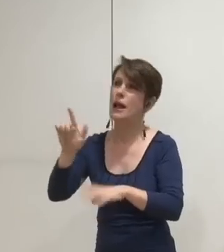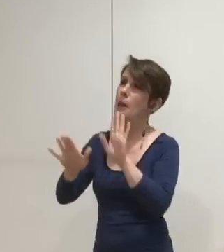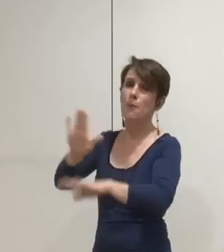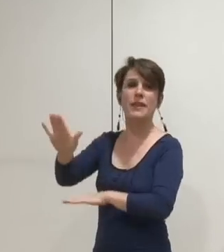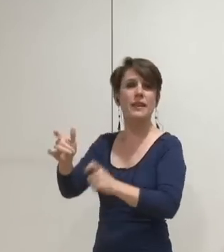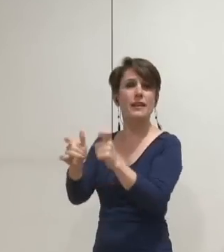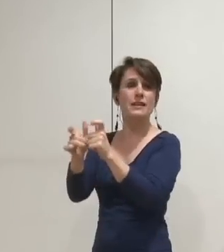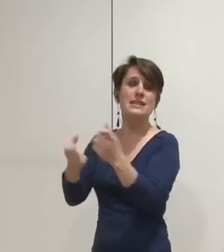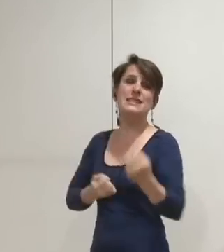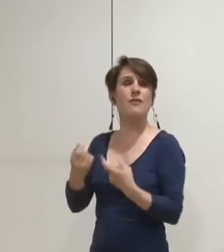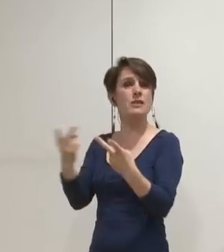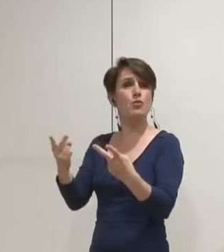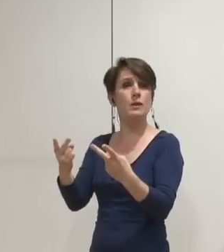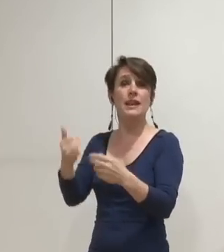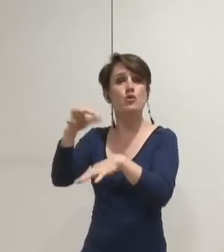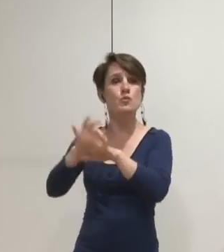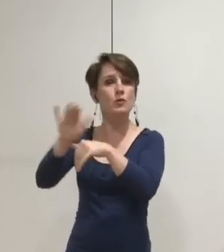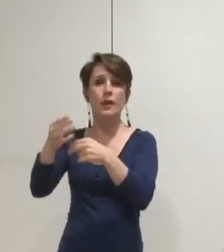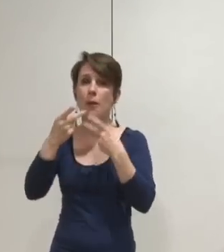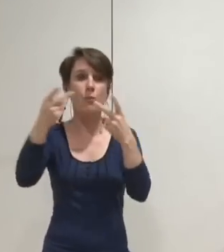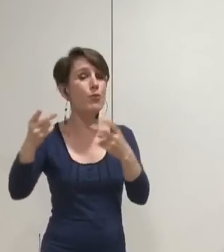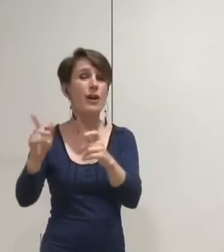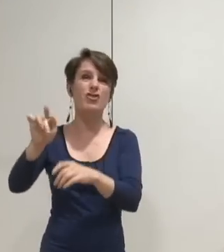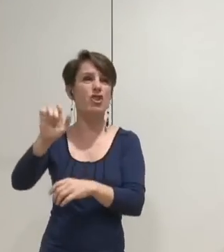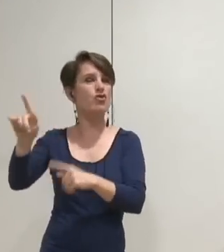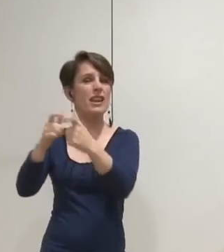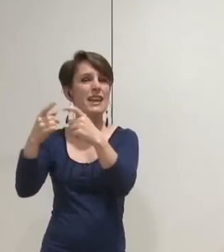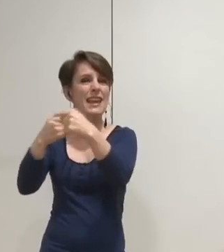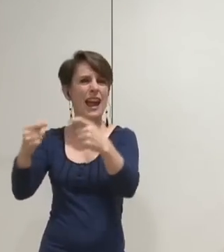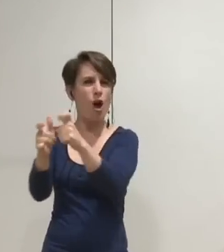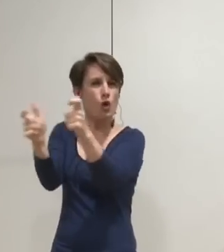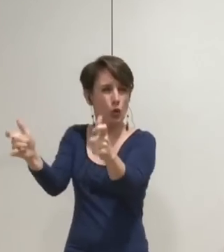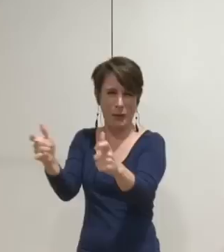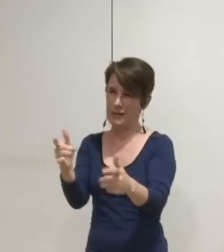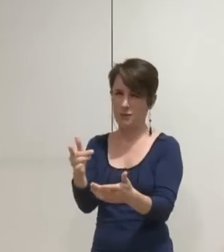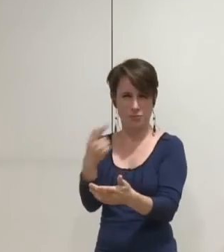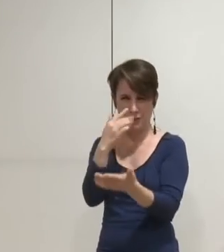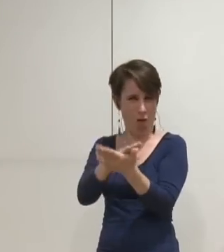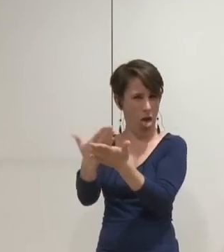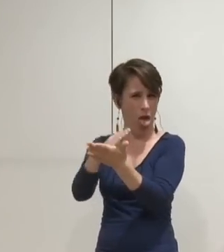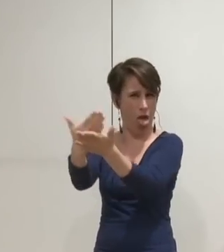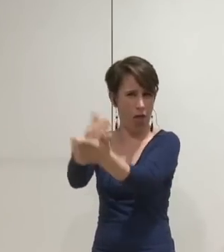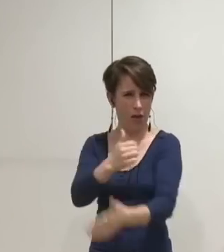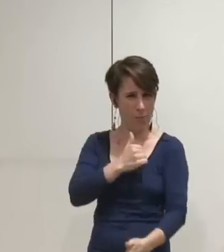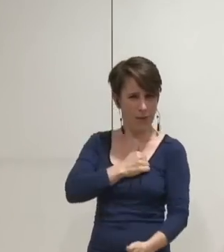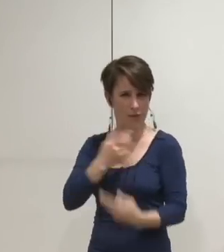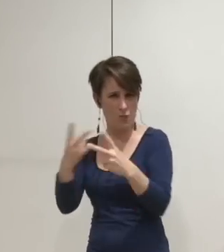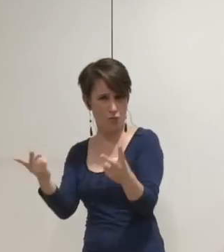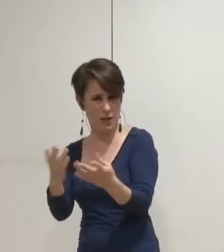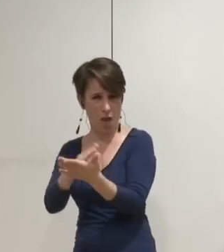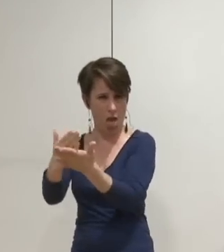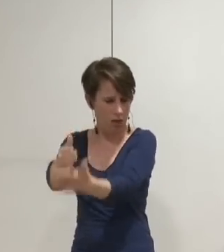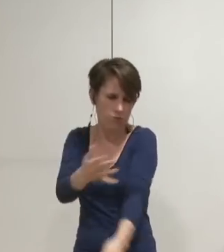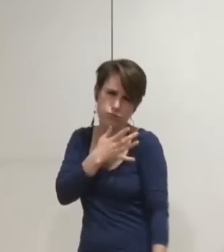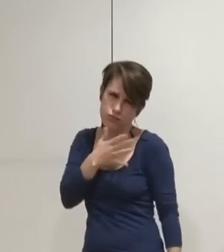d'entreprise voilà qui soulligne un petit peu le malaise dans lequel vous vous êtes à manipuler des termes qui n'ont pas de signification concrète dans le dossier dont nous parlons